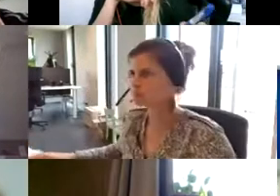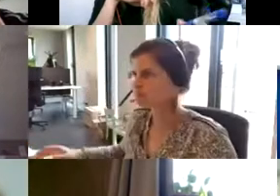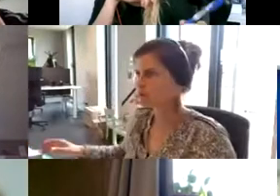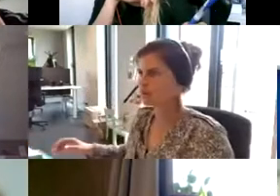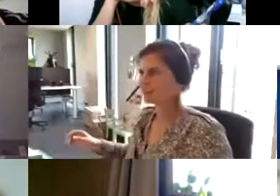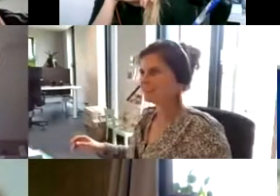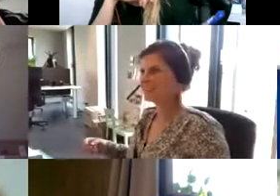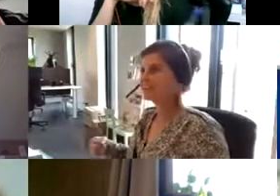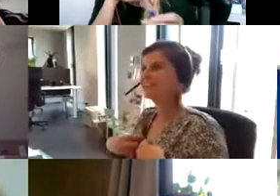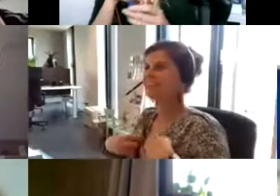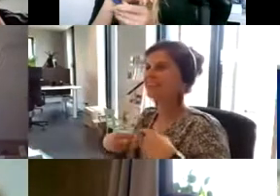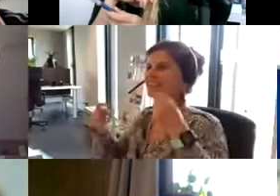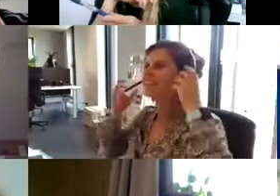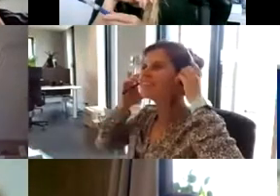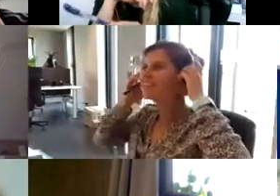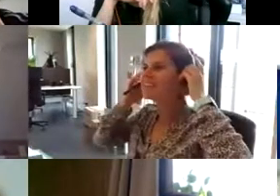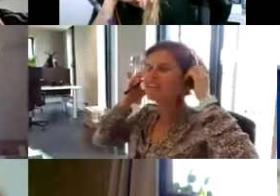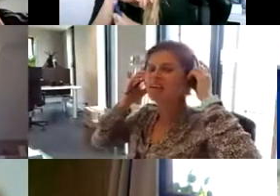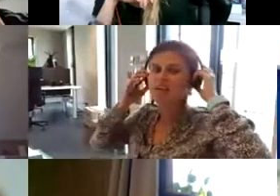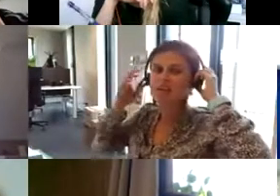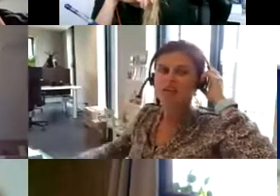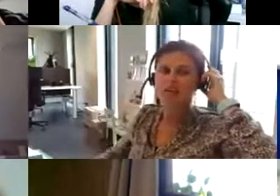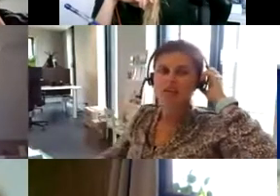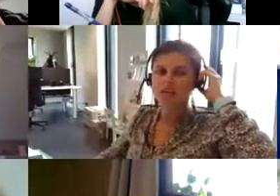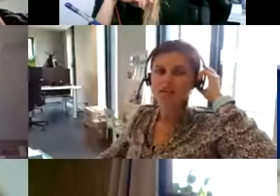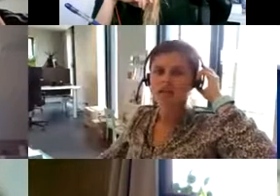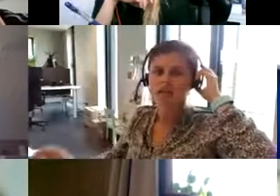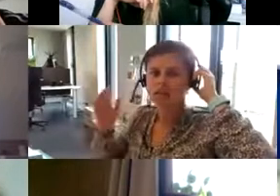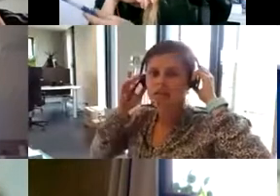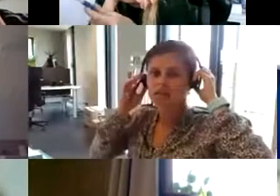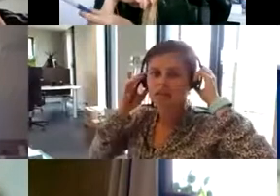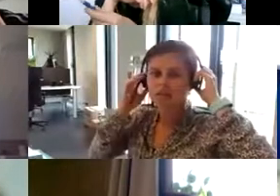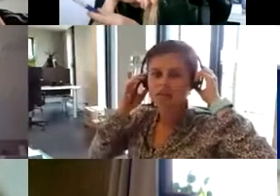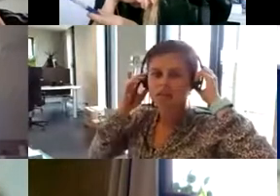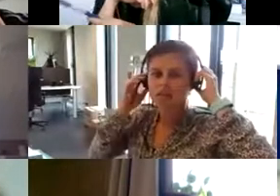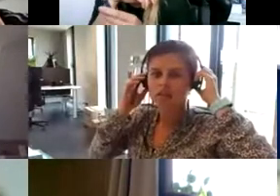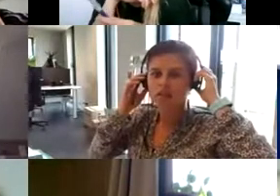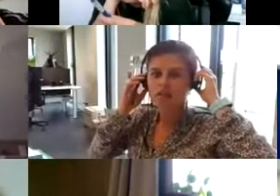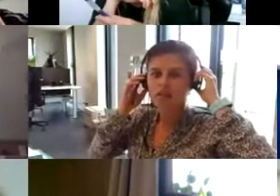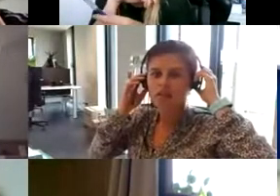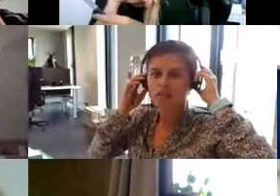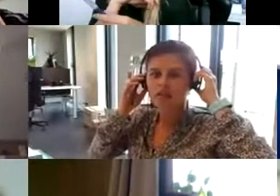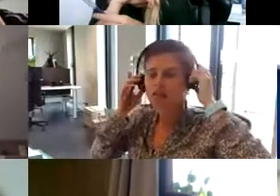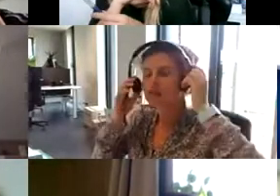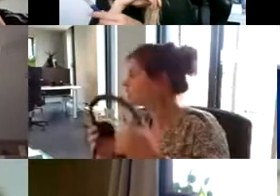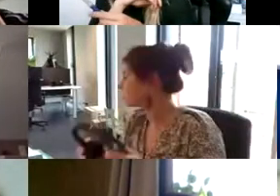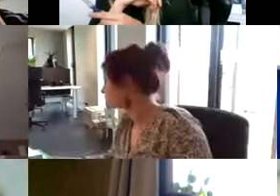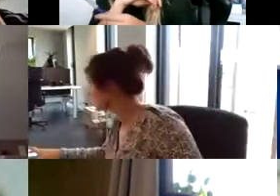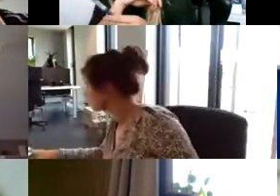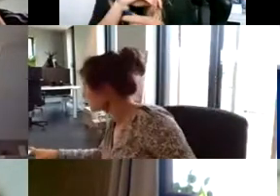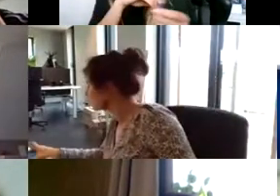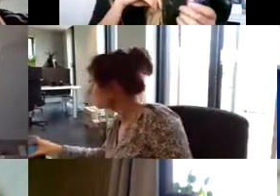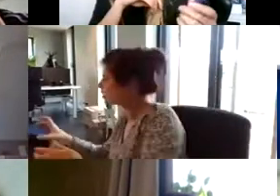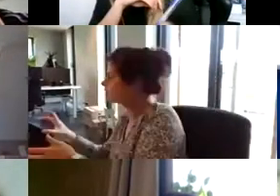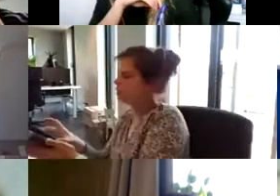Even haar vraag behandelen en ook een keer die van Hanna straks in de chat. Ja. Dat wil je zo ongeveer al beantwoorden, maar ik ga wel een extra nuance er nog eens even